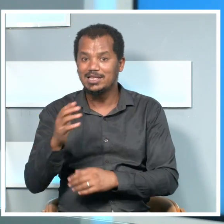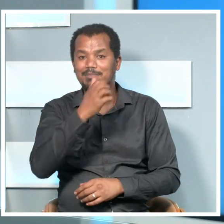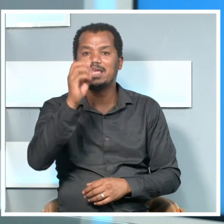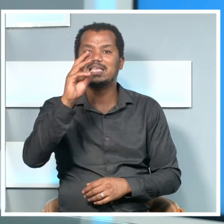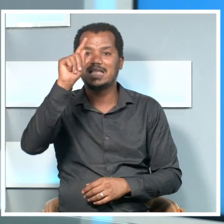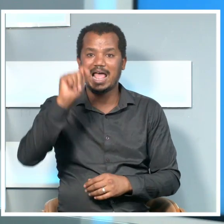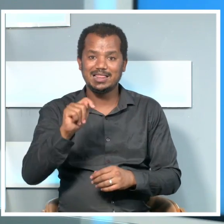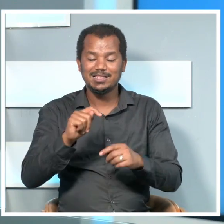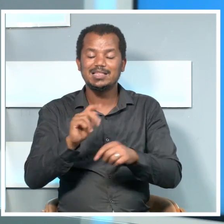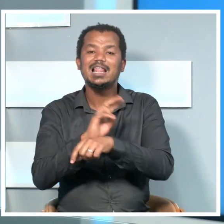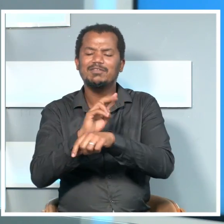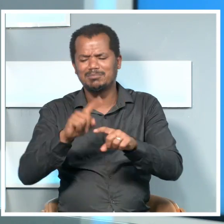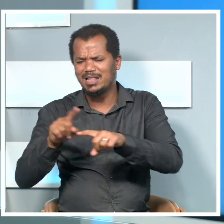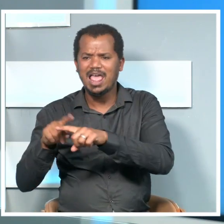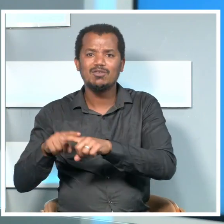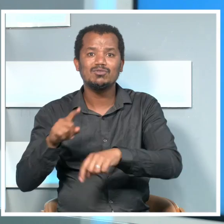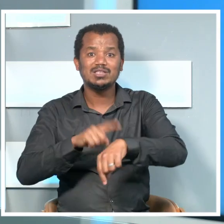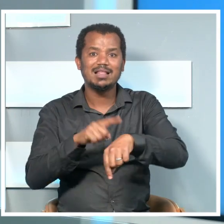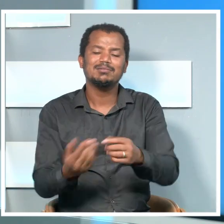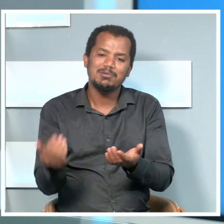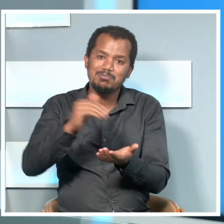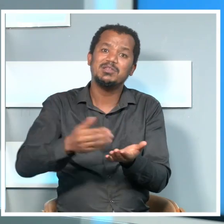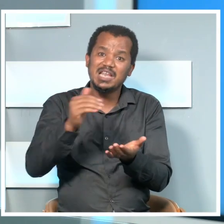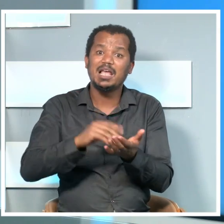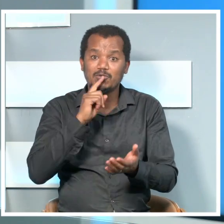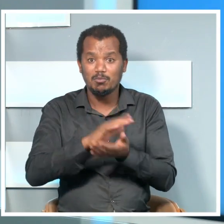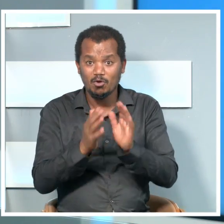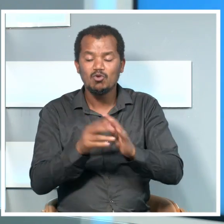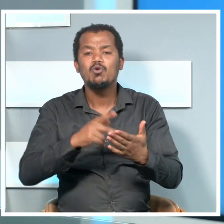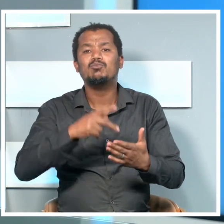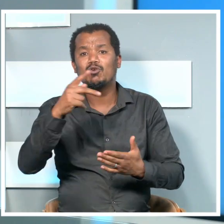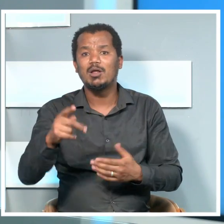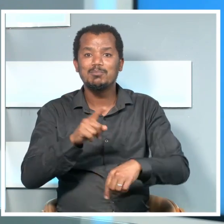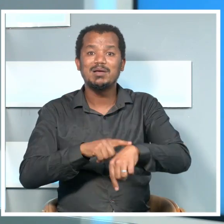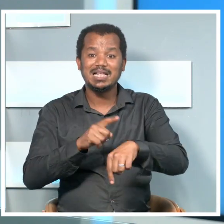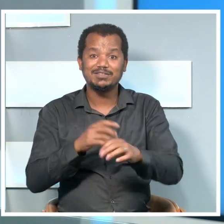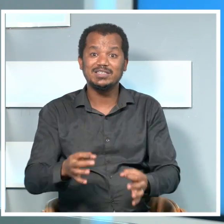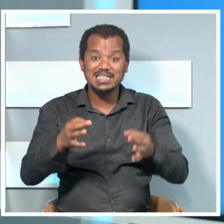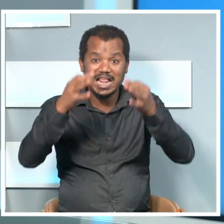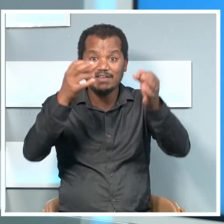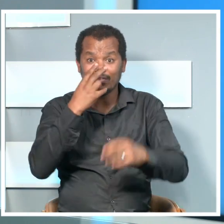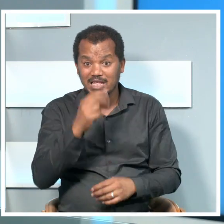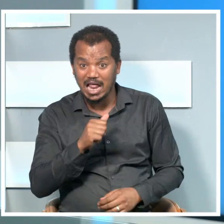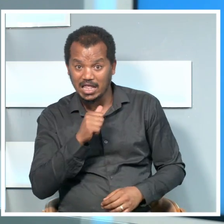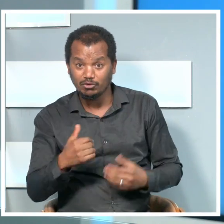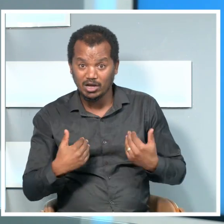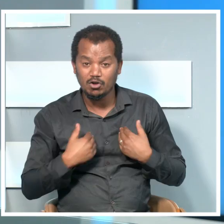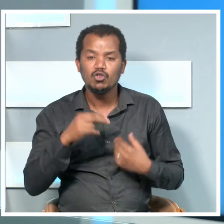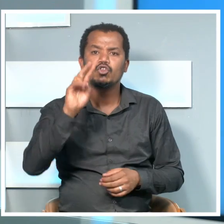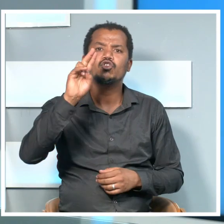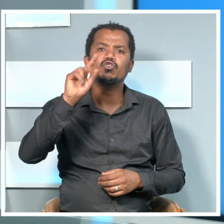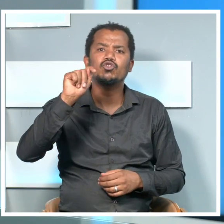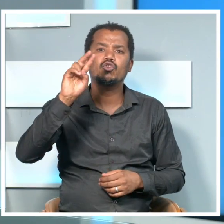እናዘጋጀዋለን። በኢሳት ቴሌቪዥን በተለያዩ ሰዓታት የሚደገም ነው የሚሆነው። ፕሮግራሙ በሰዓቱ ሲተላለፍ